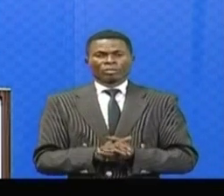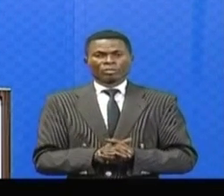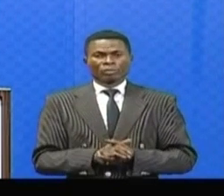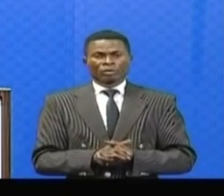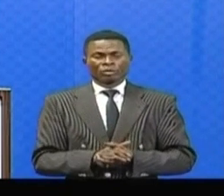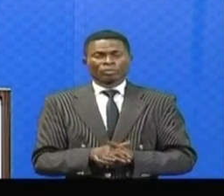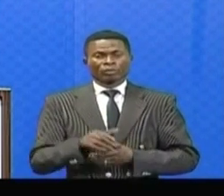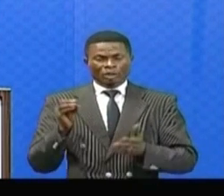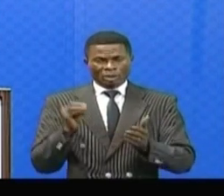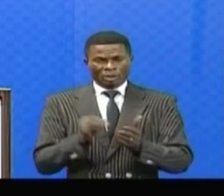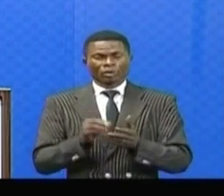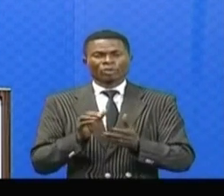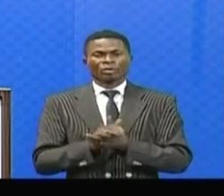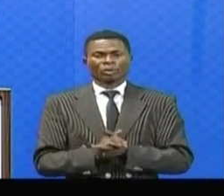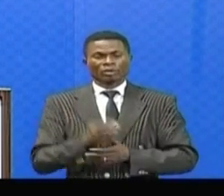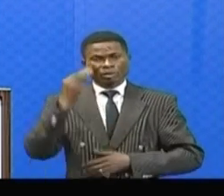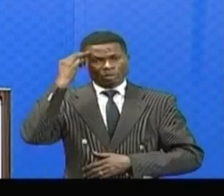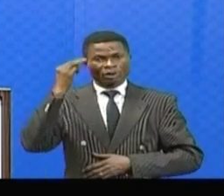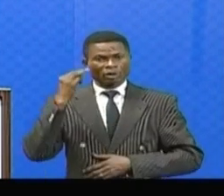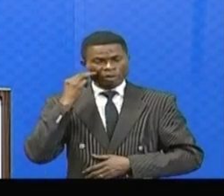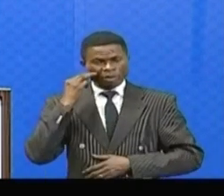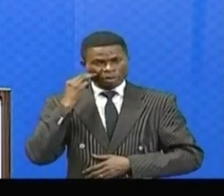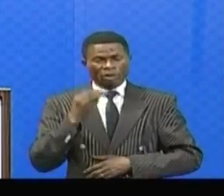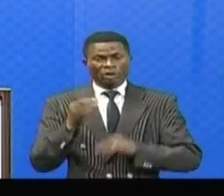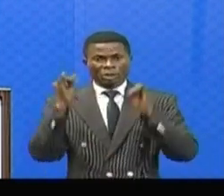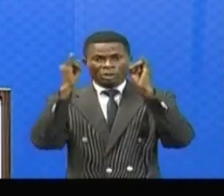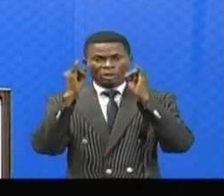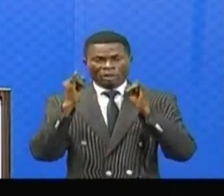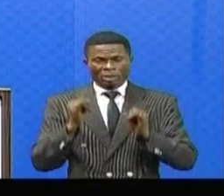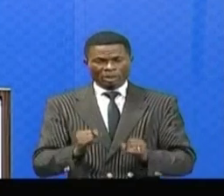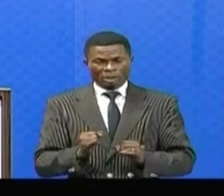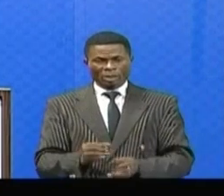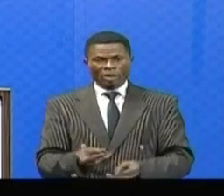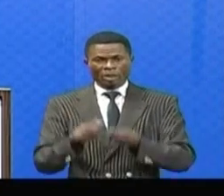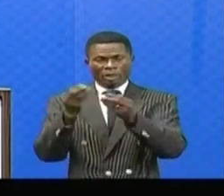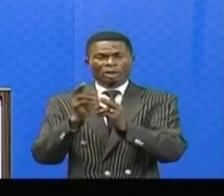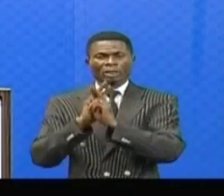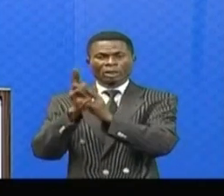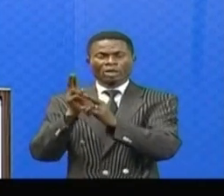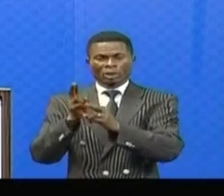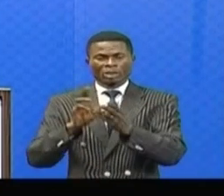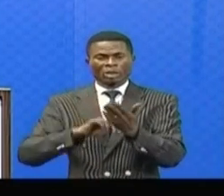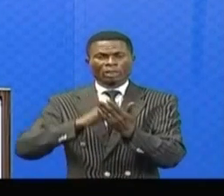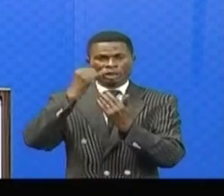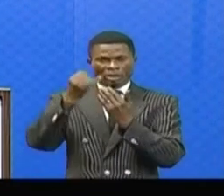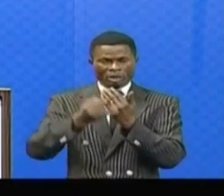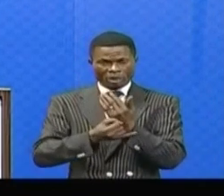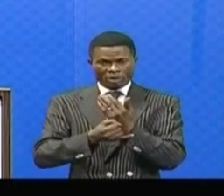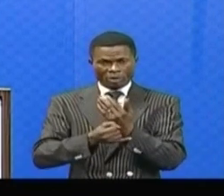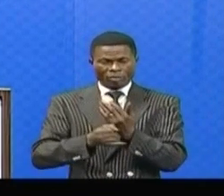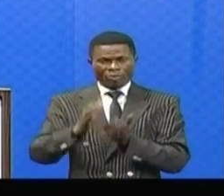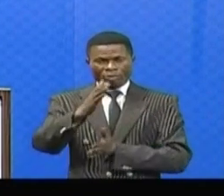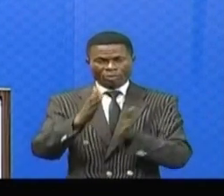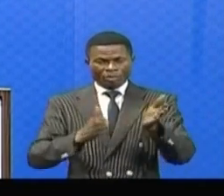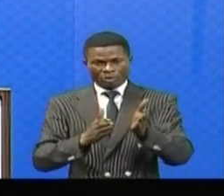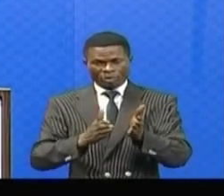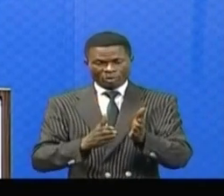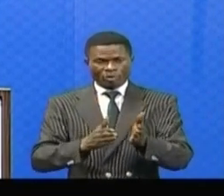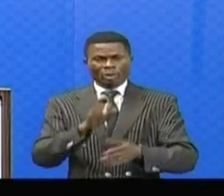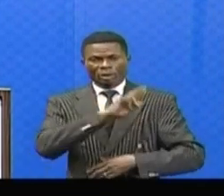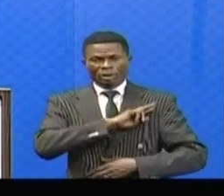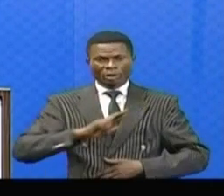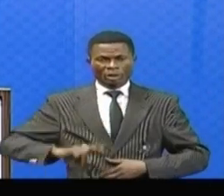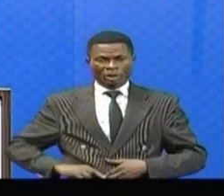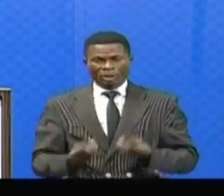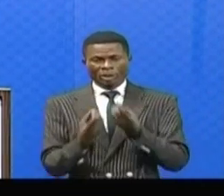À son tour, le ministre du Numérique a présenté au Conseil le projet du guichet numérique de la République